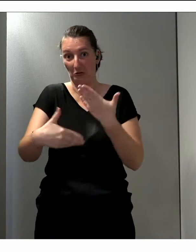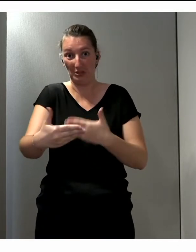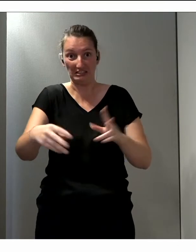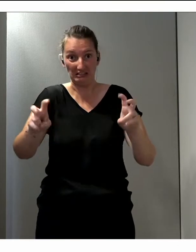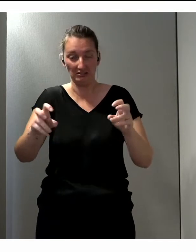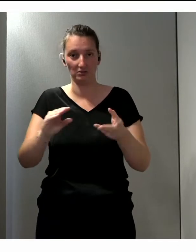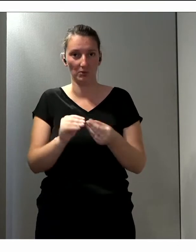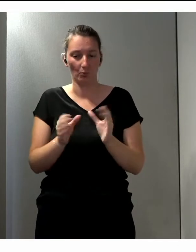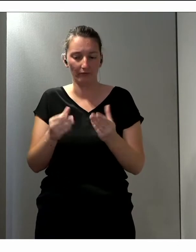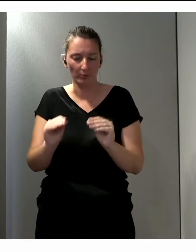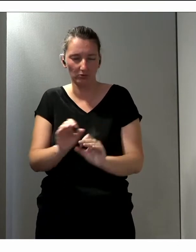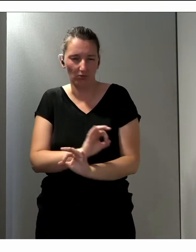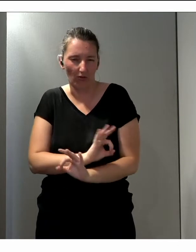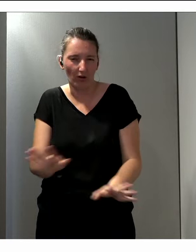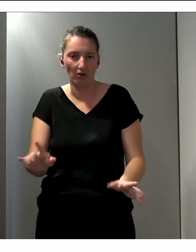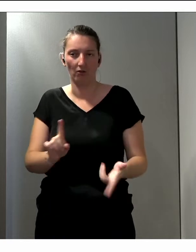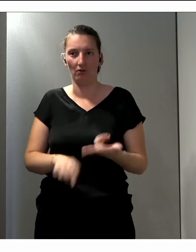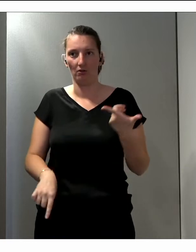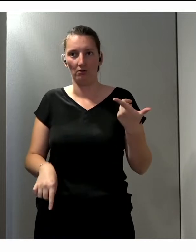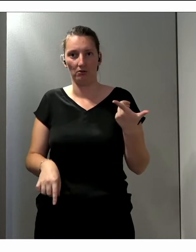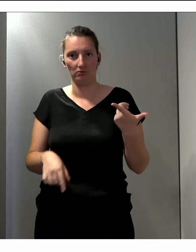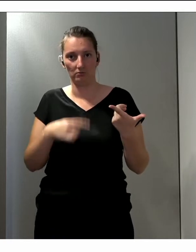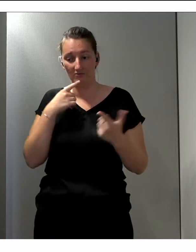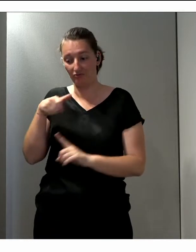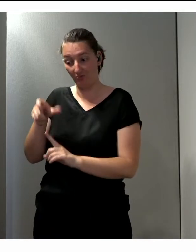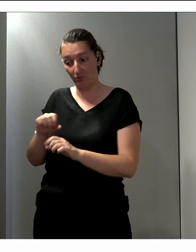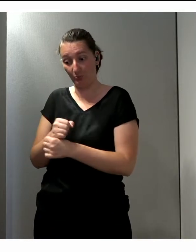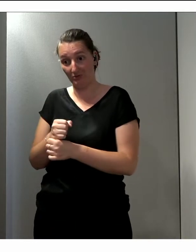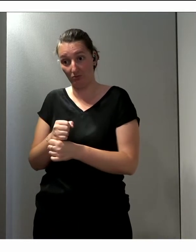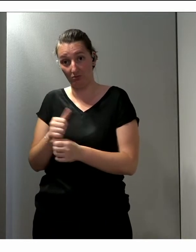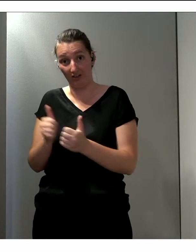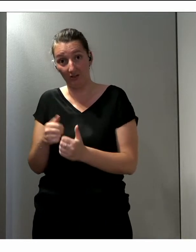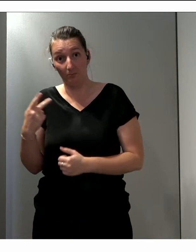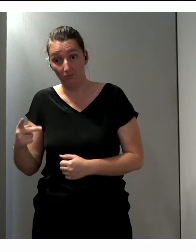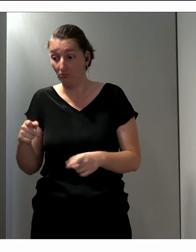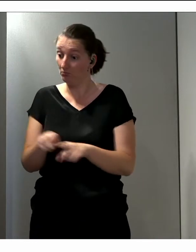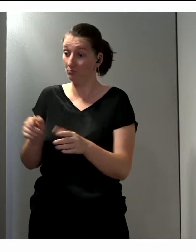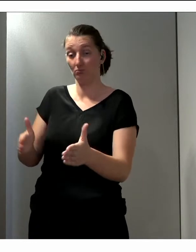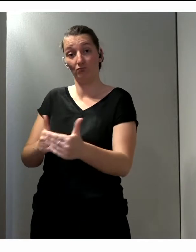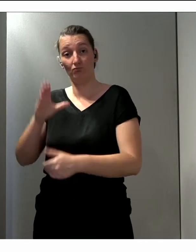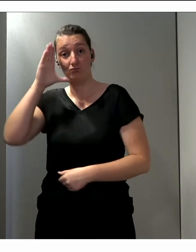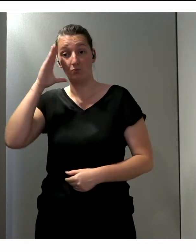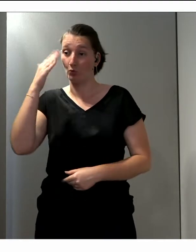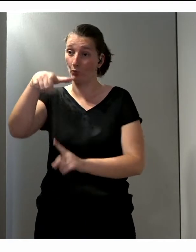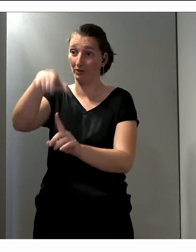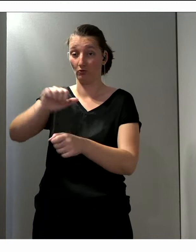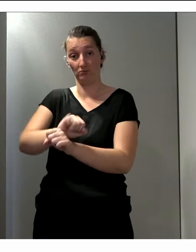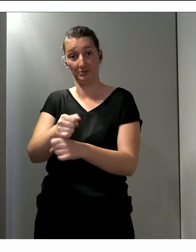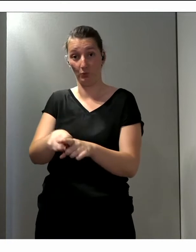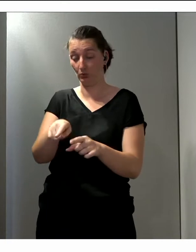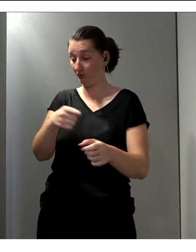très délicat pour un détenu de devoir dépendre de son co-détenu pour soit l'habillage, la toilette ou les médicaments.